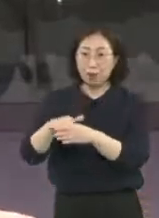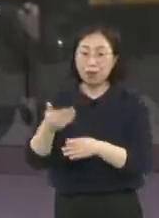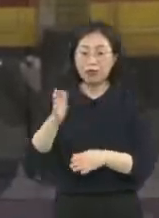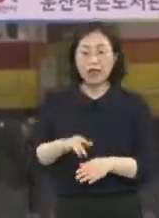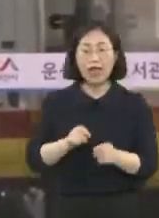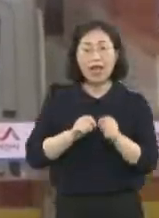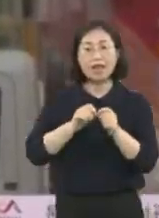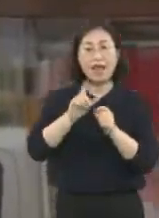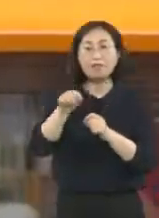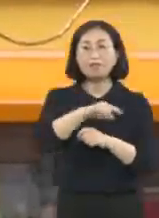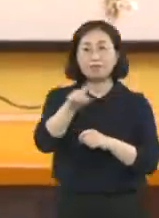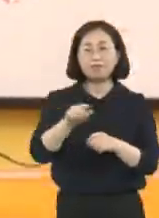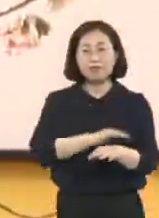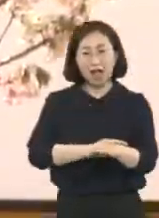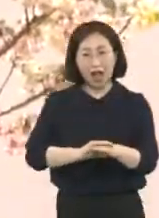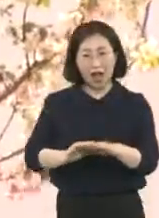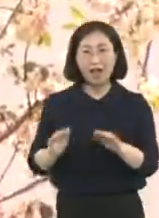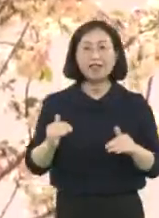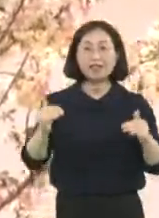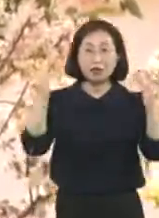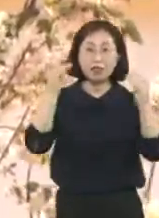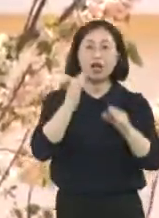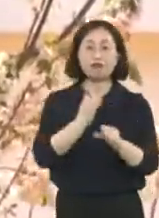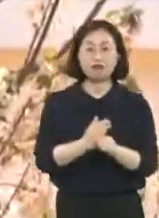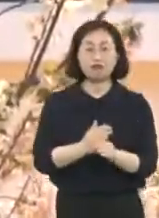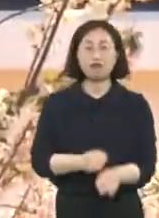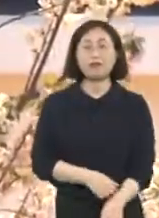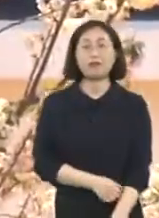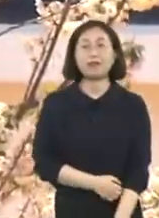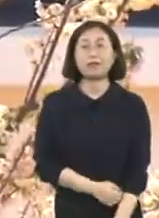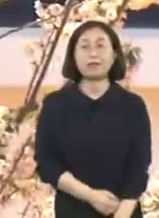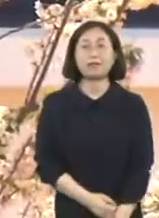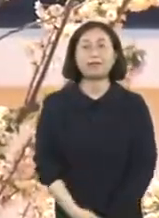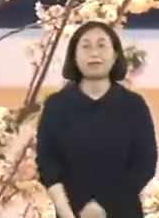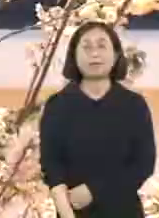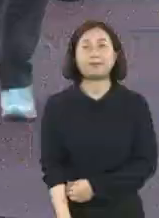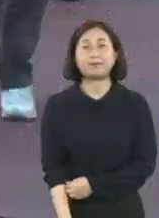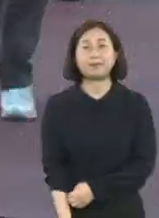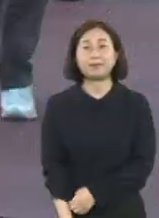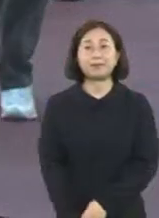있는 것으로 확인됐습니다. TJB 강진원입니다.